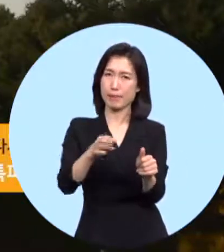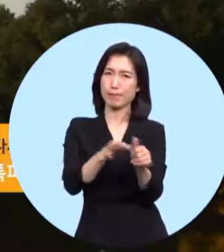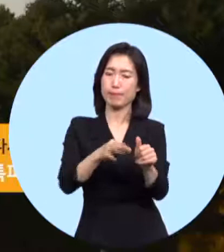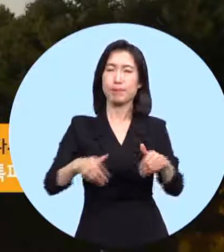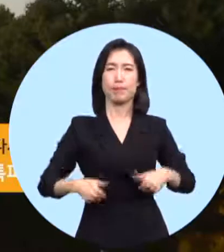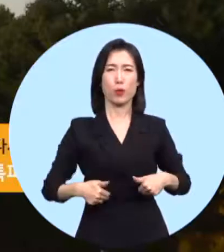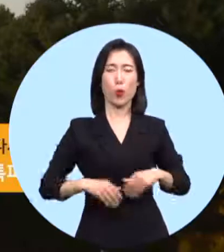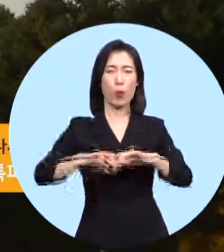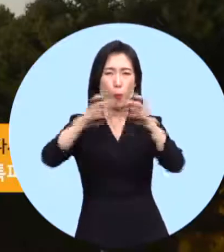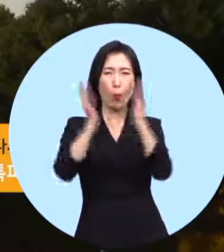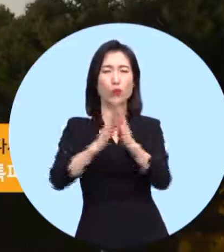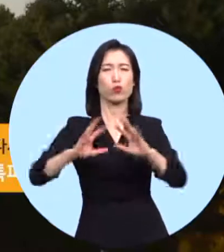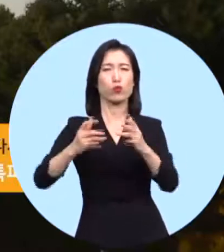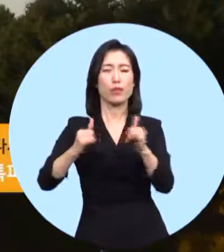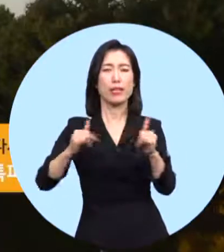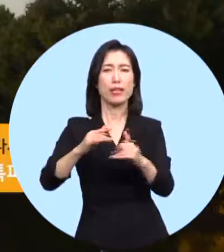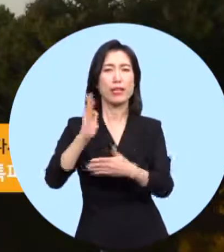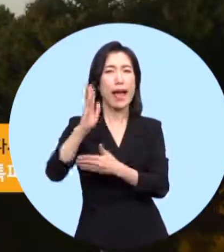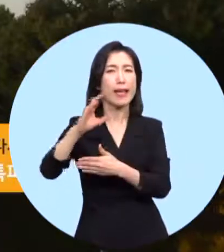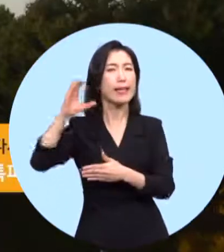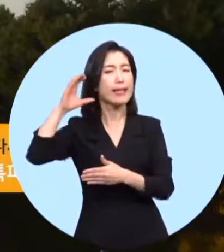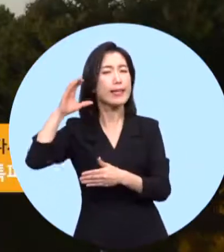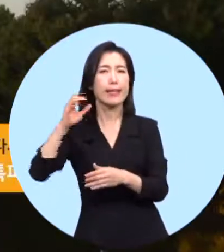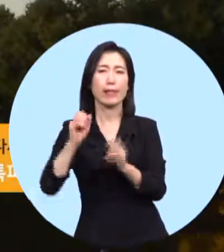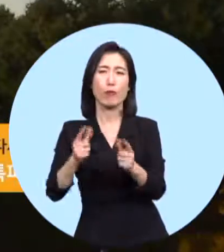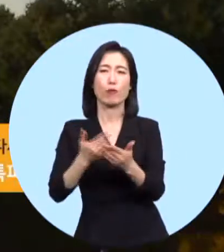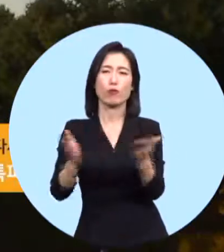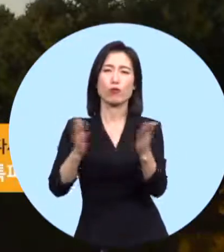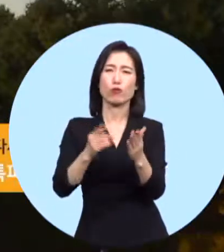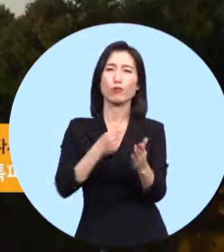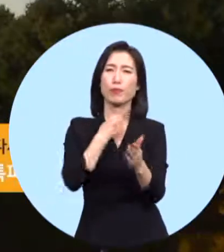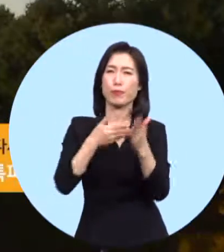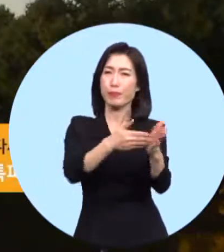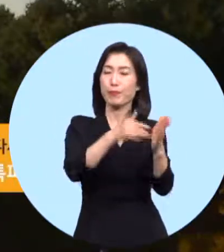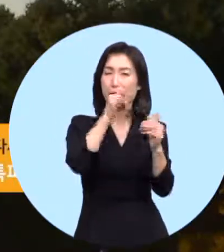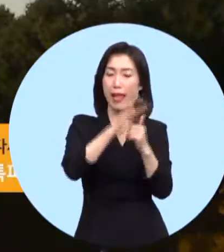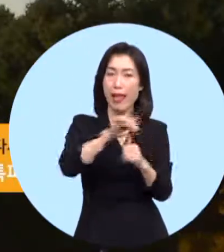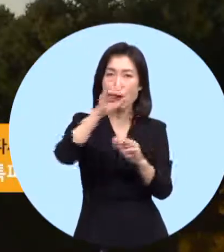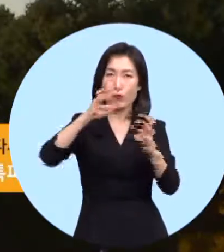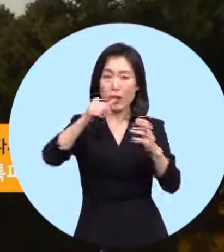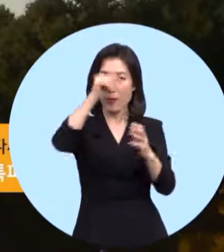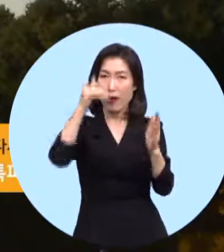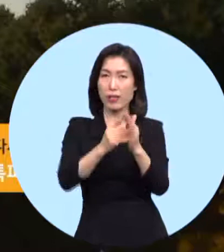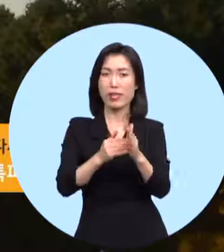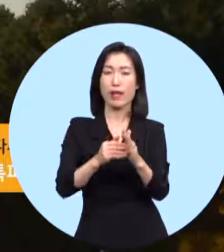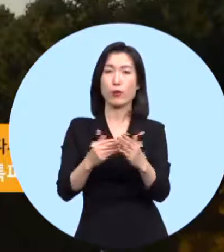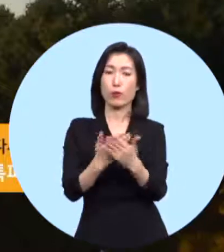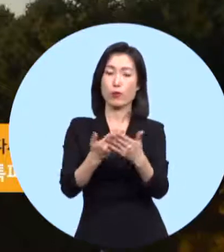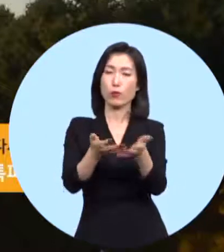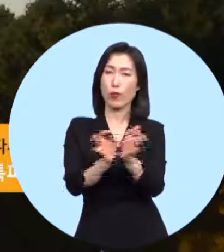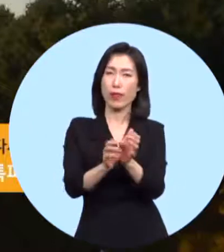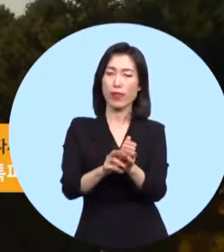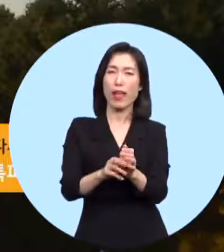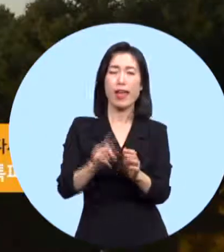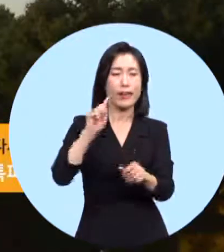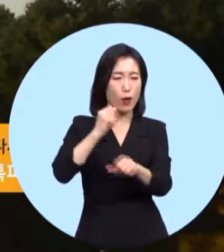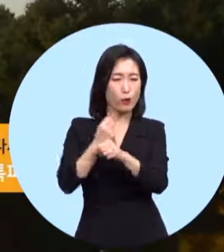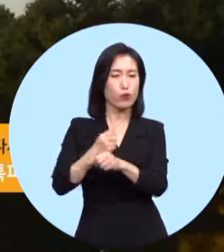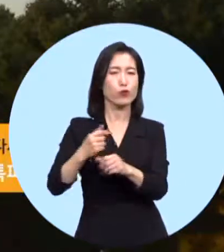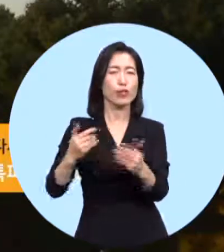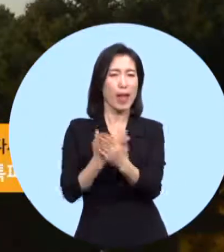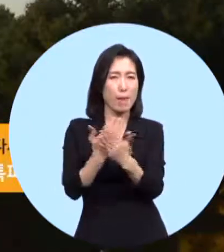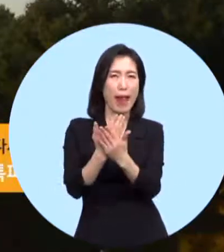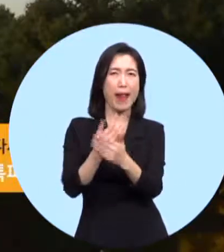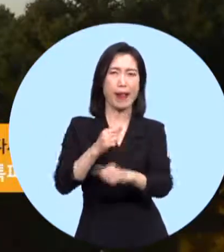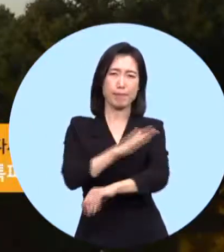국민 무료 청강제 제도를 준비하고 있습니다. 국가평생교육진흥원이 R&D 기능을 강화해서 제 역할을